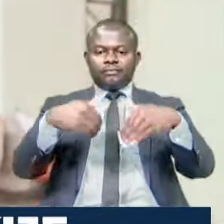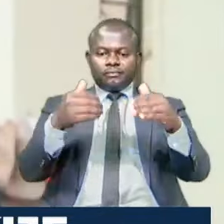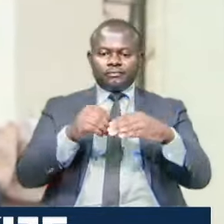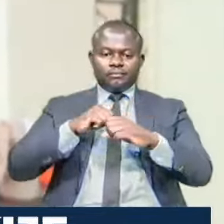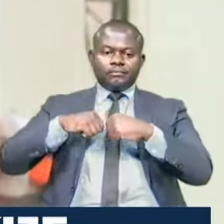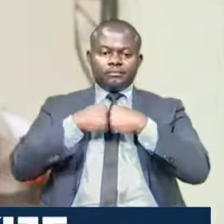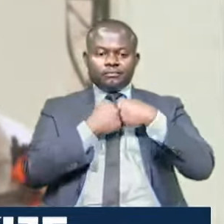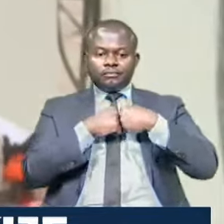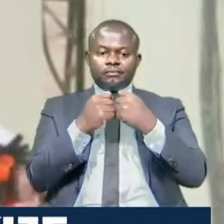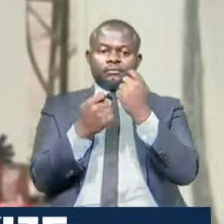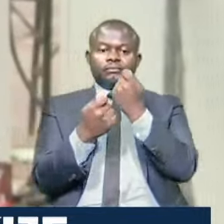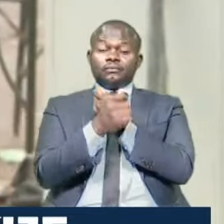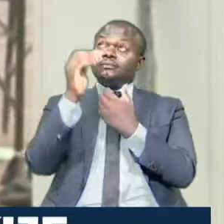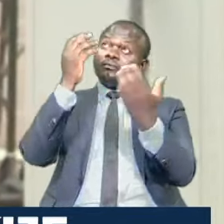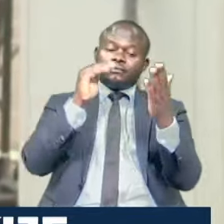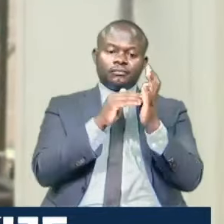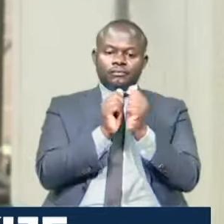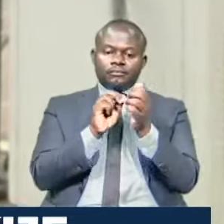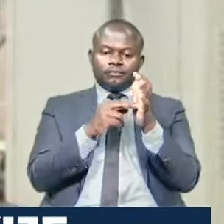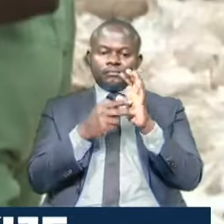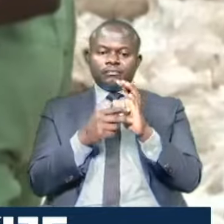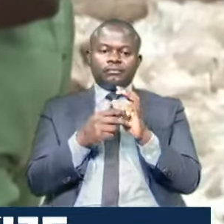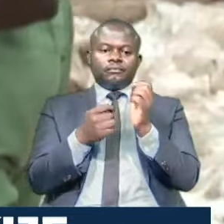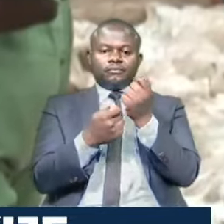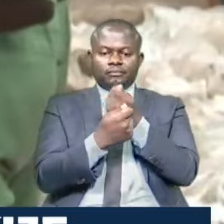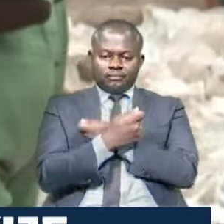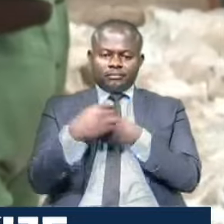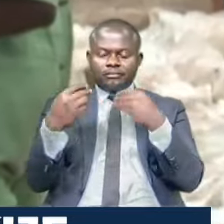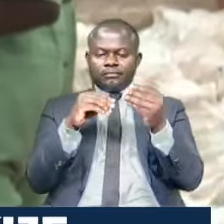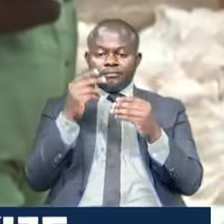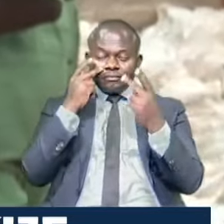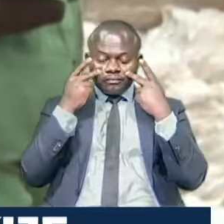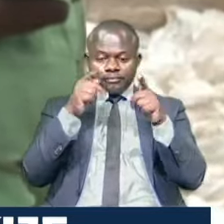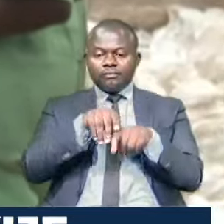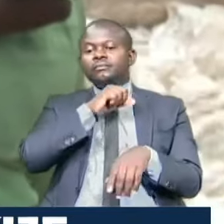buhangana n'ihindagurika ry'ikirere ndetse n'imishinga yo kunagura ibikoresho bifatwa nk'imyanda